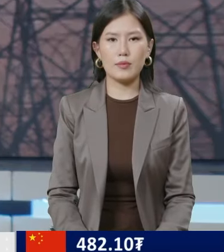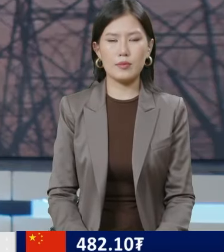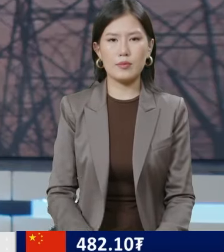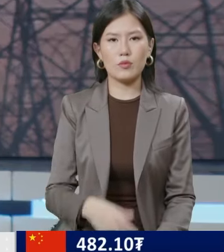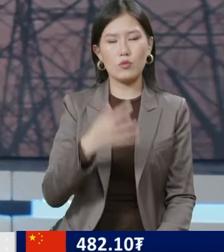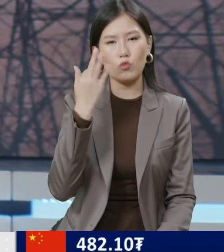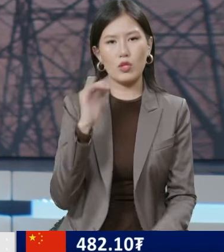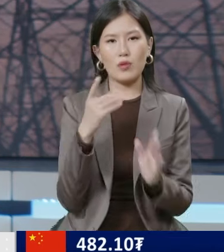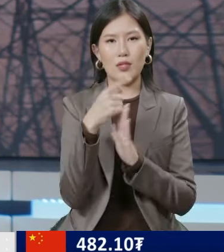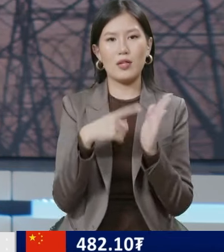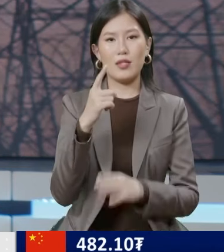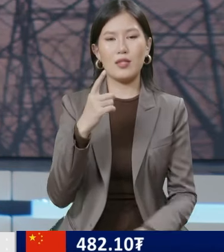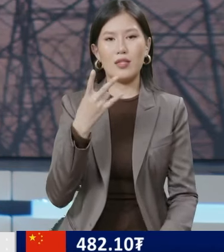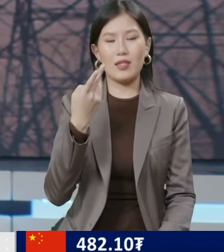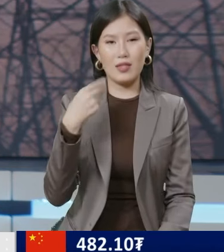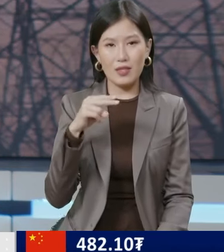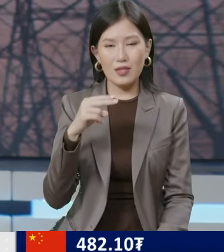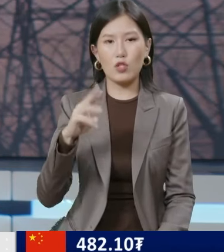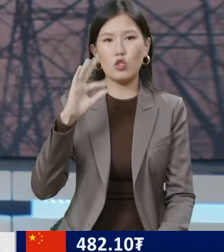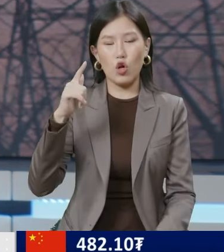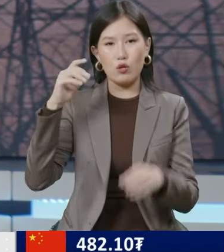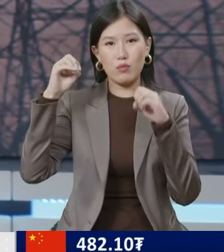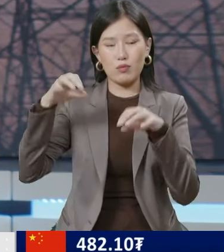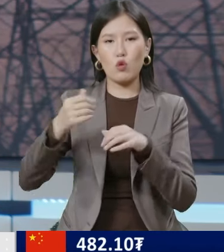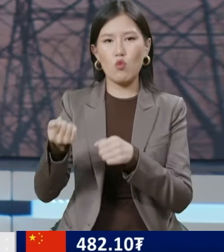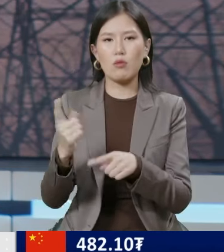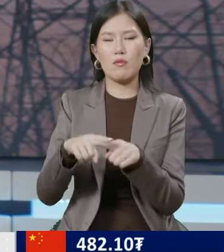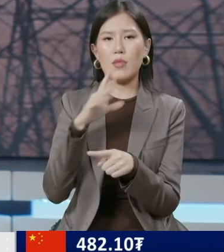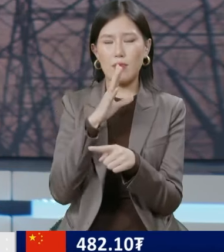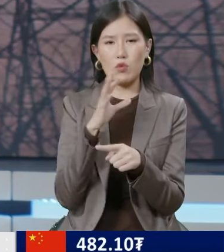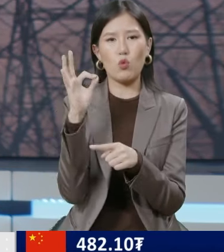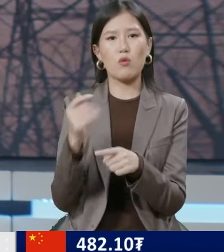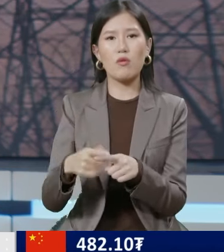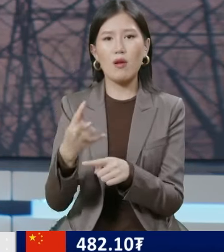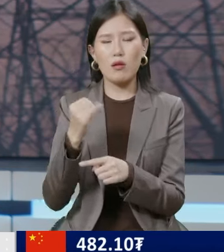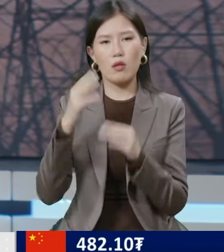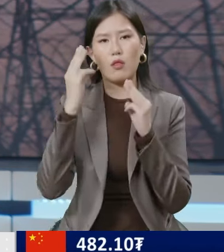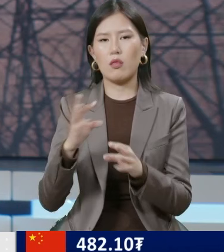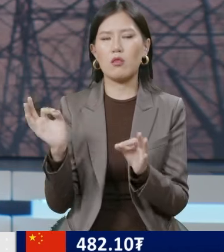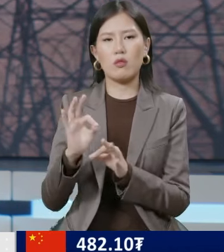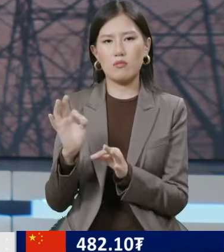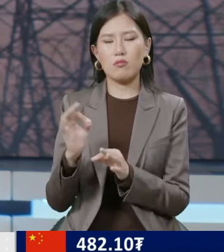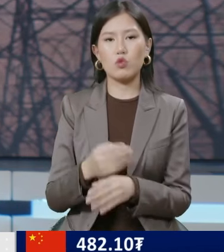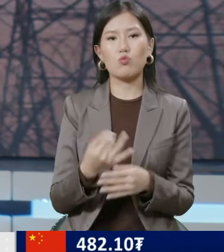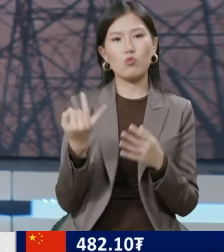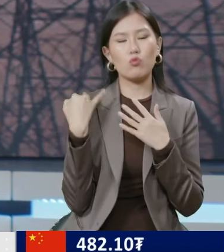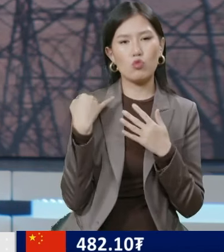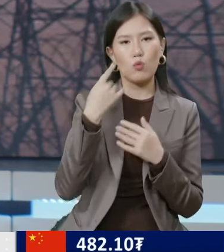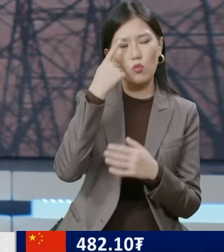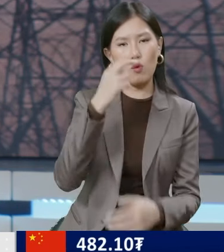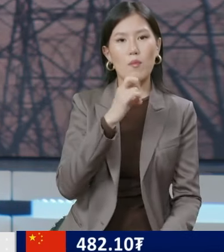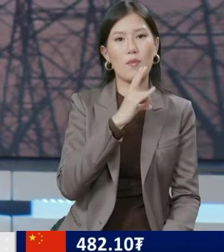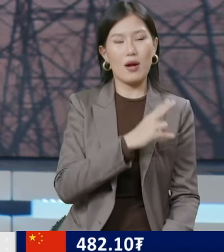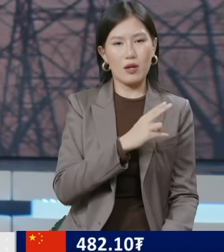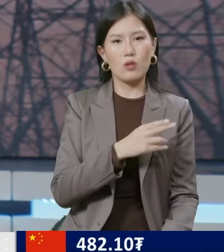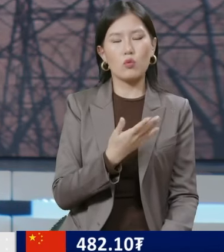Ирэх сарын 1-ээс эрчим хүчний үн тариф нэмэгдэн харин хэдэн хуваар нэмэгдэх хэсэг эцсийн шийдвэр гараг хэвээр байгаа юм а. Гэтэл өнгөрсөн 7 хоногт Монгол банкнаас